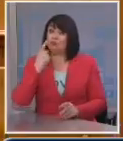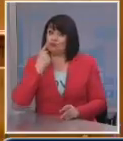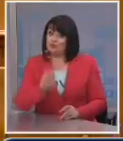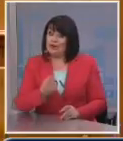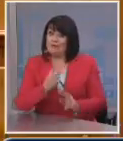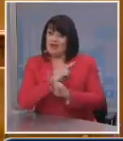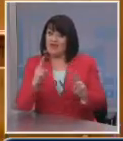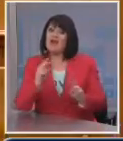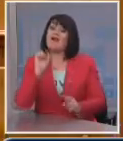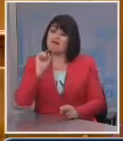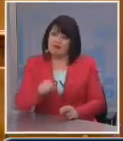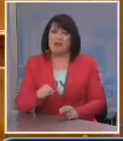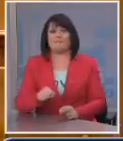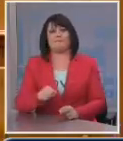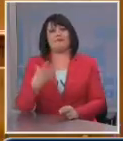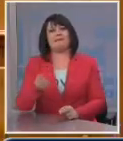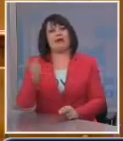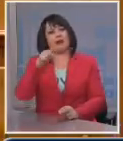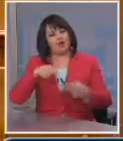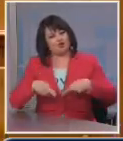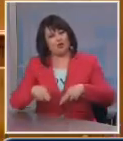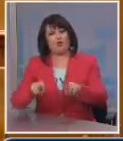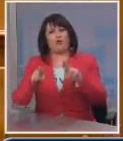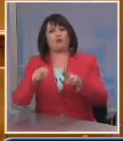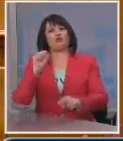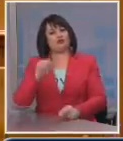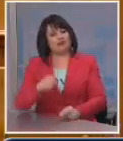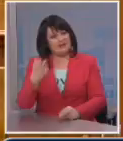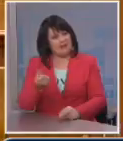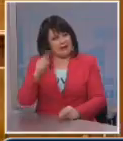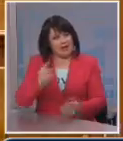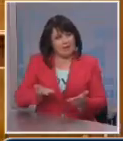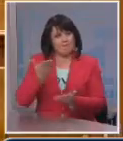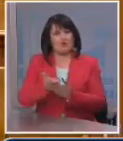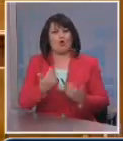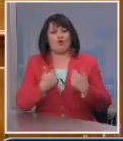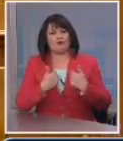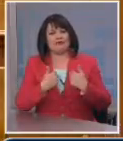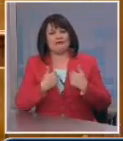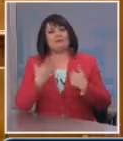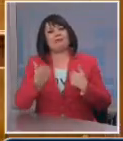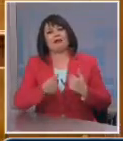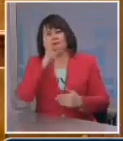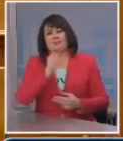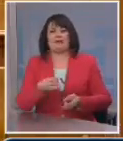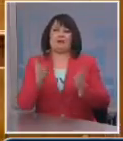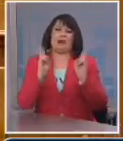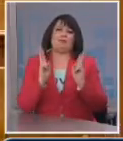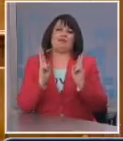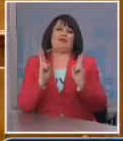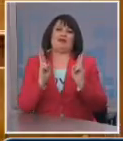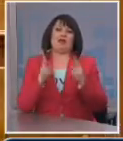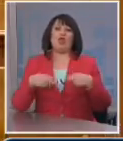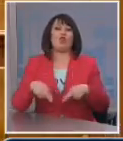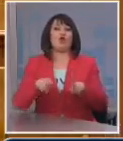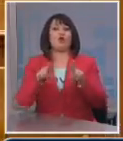ξεκάθαρα: ναι, υπάρχει άλλος δρόμος, υπάρχει άλλη πρόταση, υπάρχει πραγματική ελπίδα. Και ο